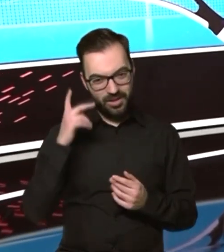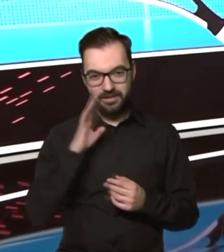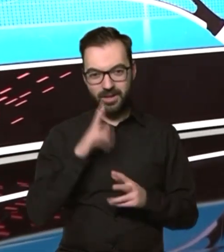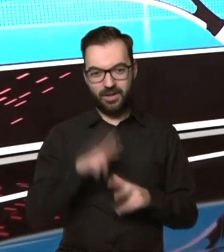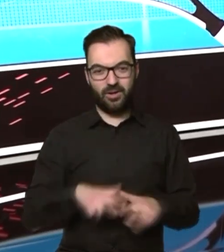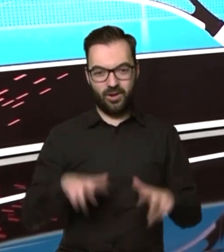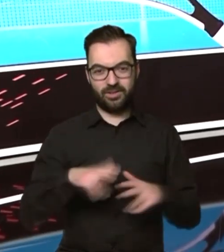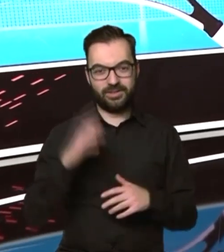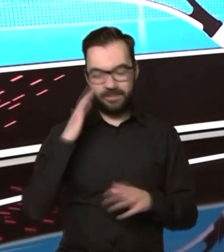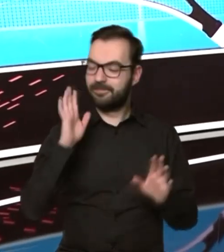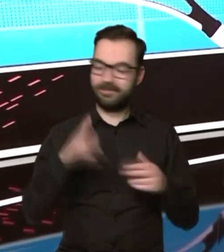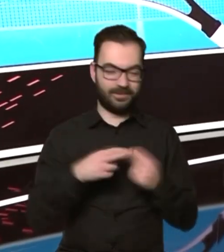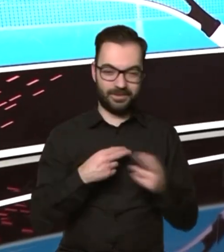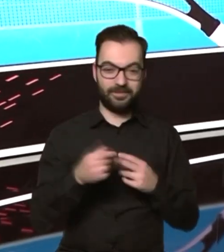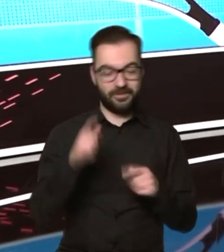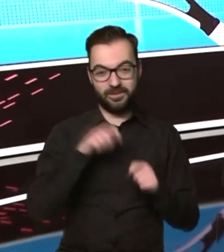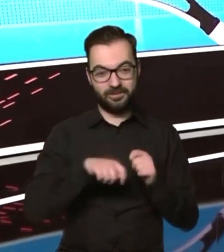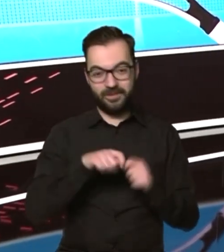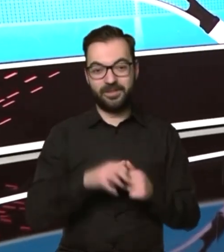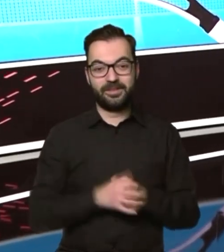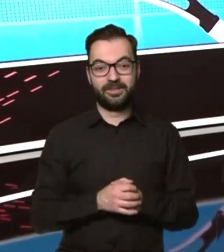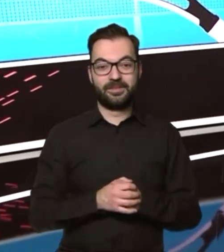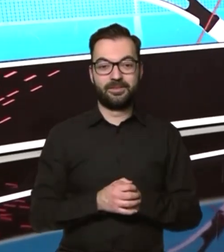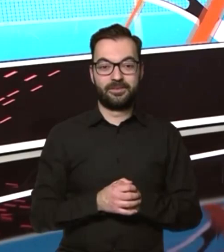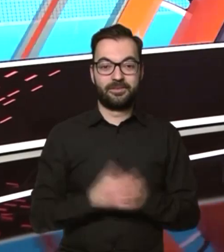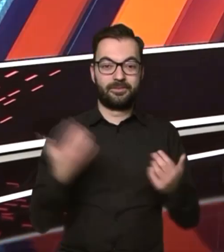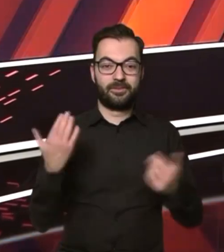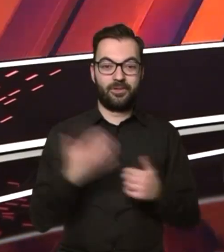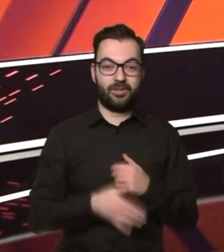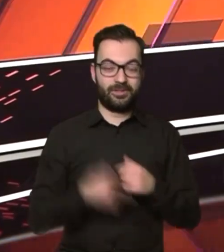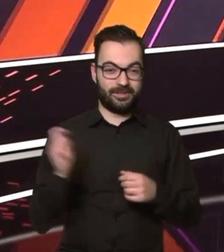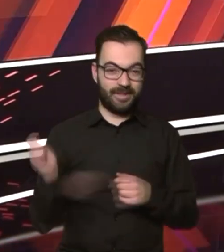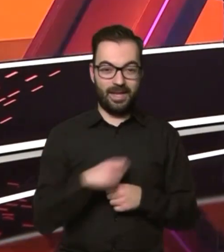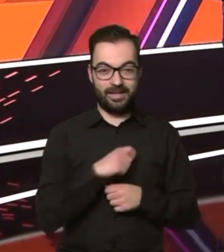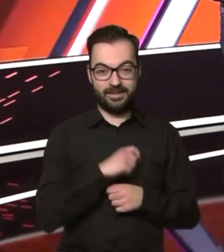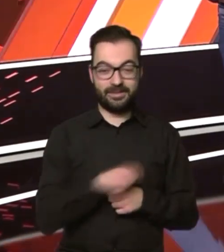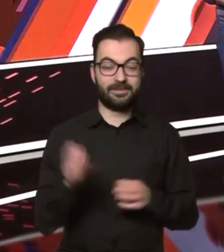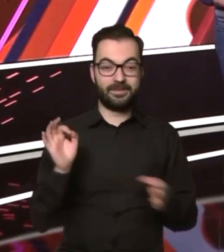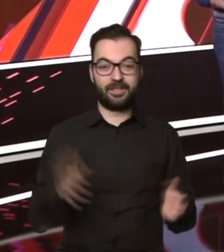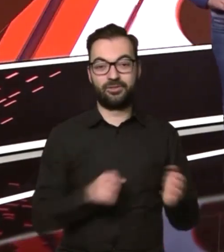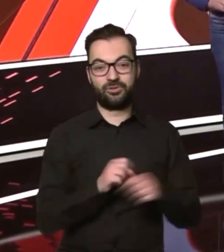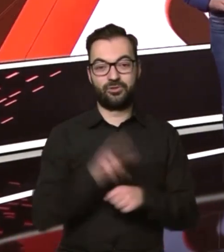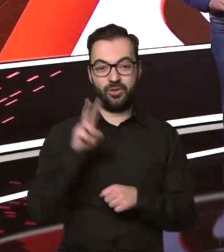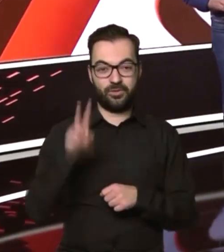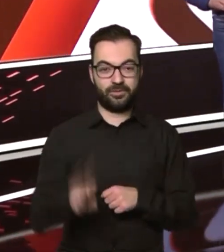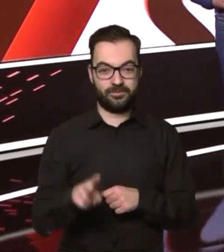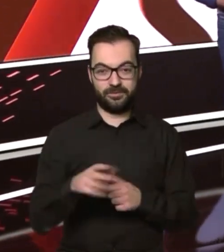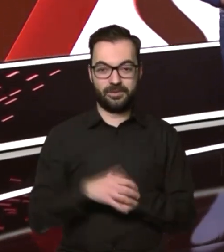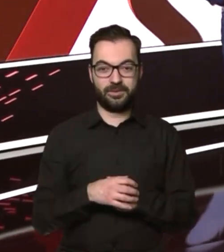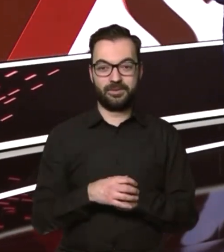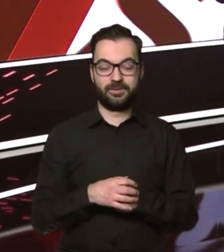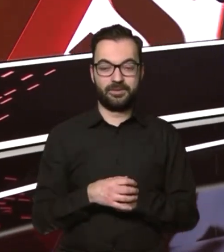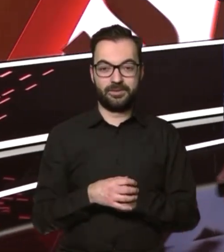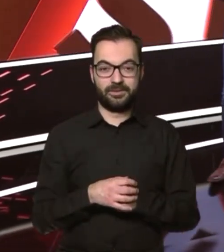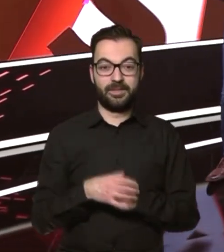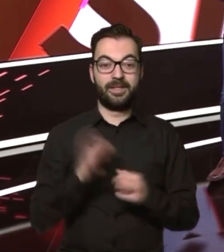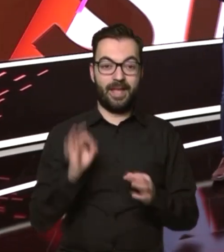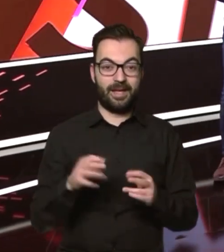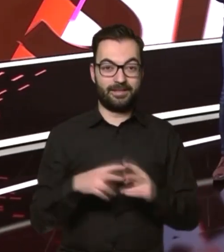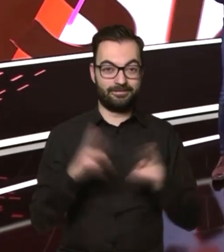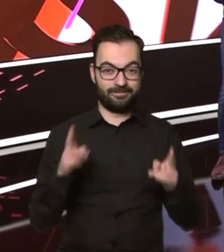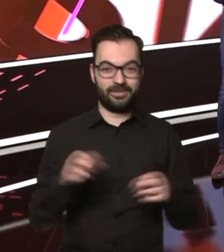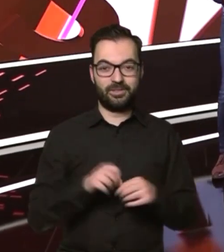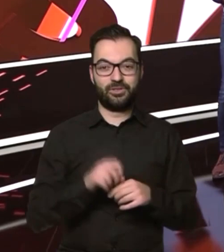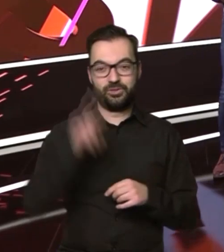rodzinę znam, ale będę musiał to wyjaśnić. To tyle, jeśli chodzi o tenis. Teraz skoki, w zasadzie loty. To jeden z tych momentów sezonu, które